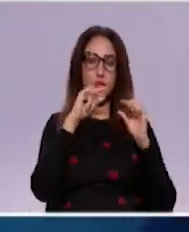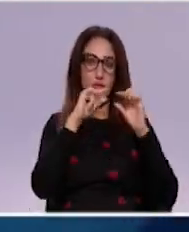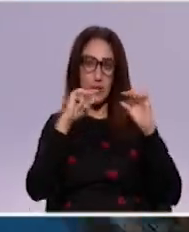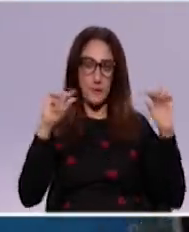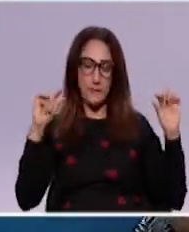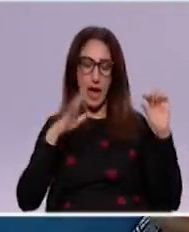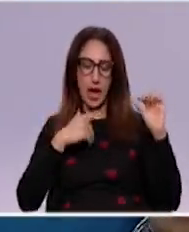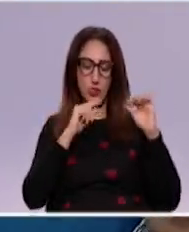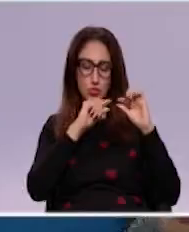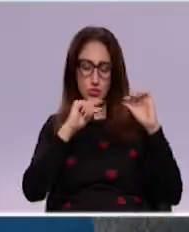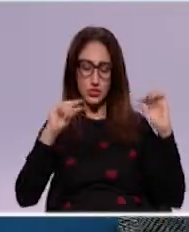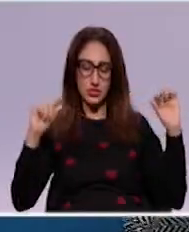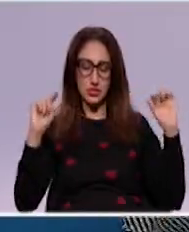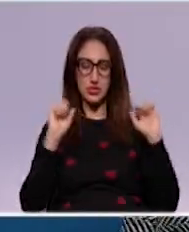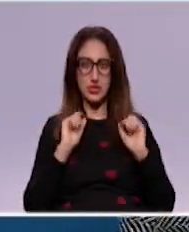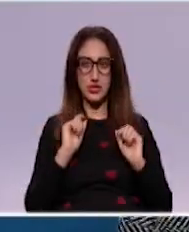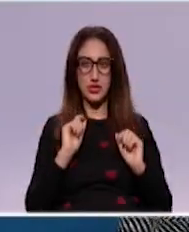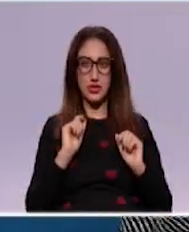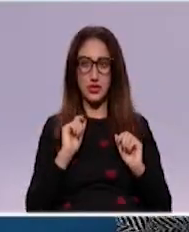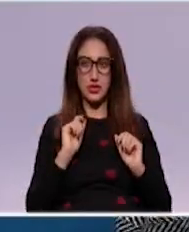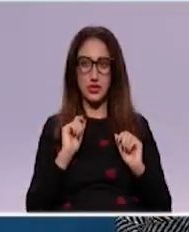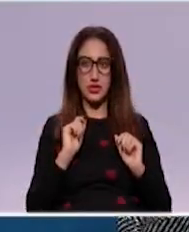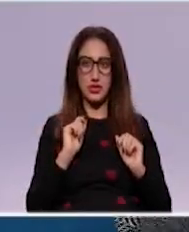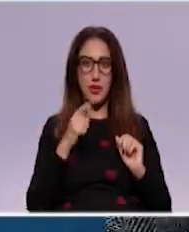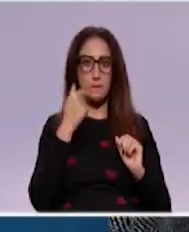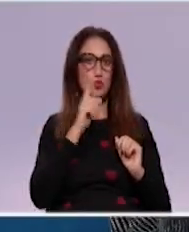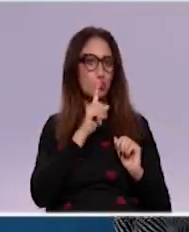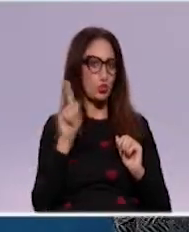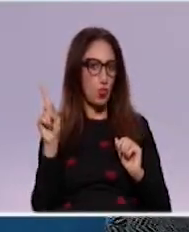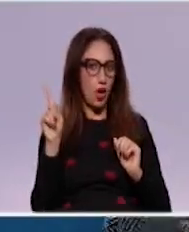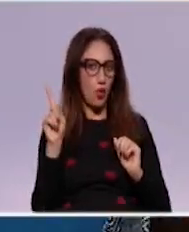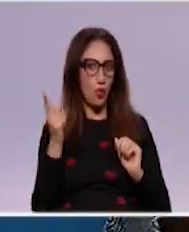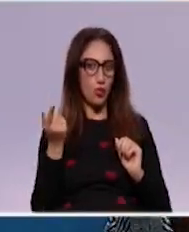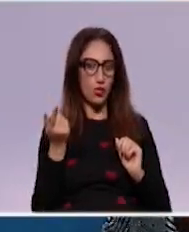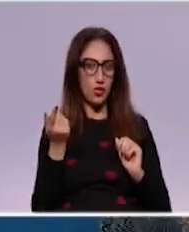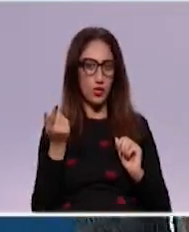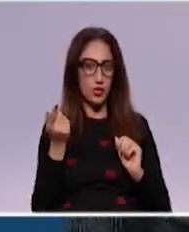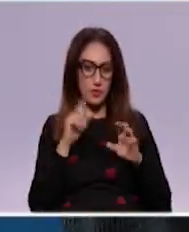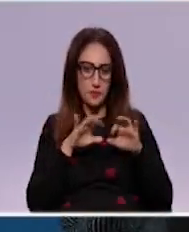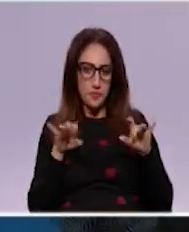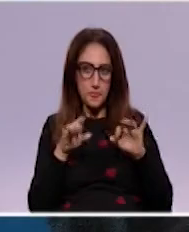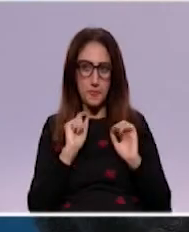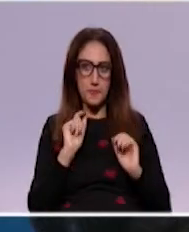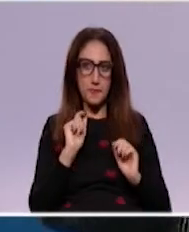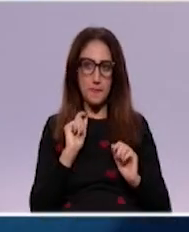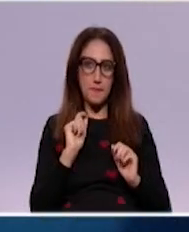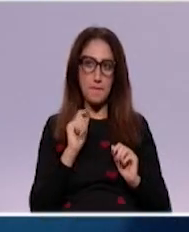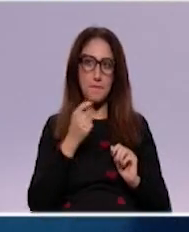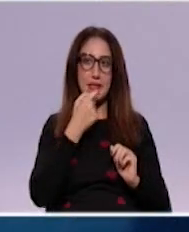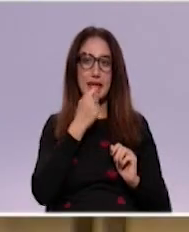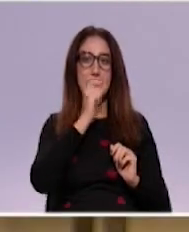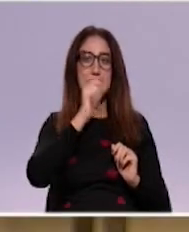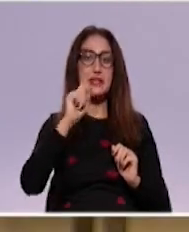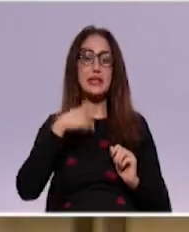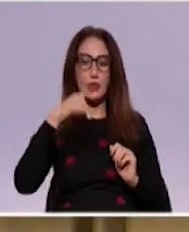سترينجز. قلت له سجاها، ما انا مش مصدق، بقرا على الجهاز وعارف. فقال لي اس تي ار ان جي، قلت له انا